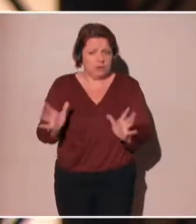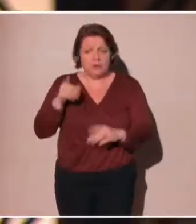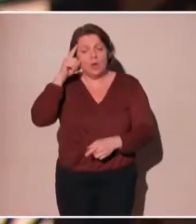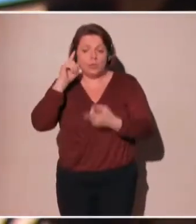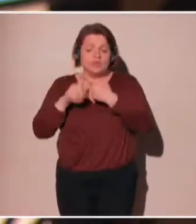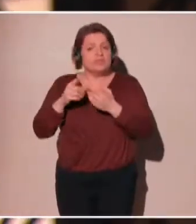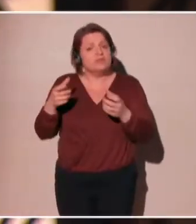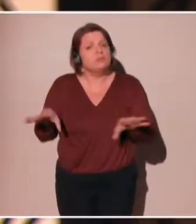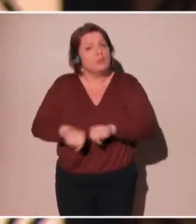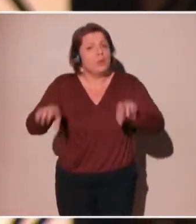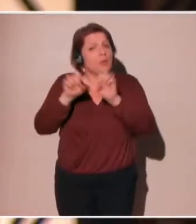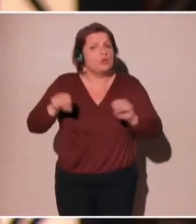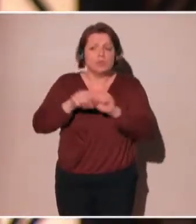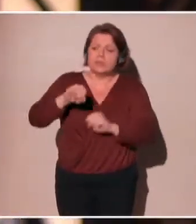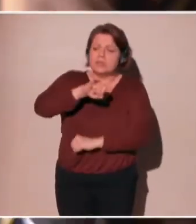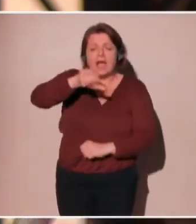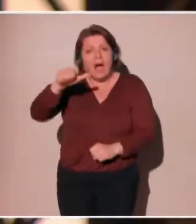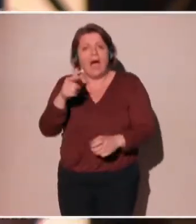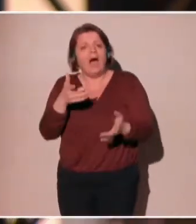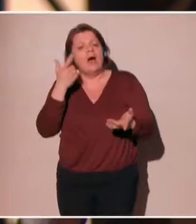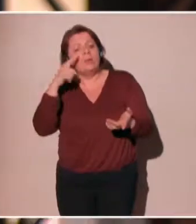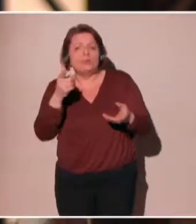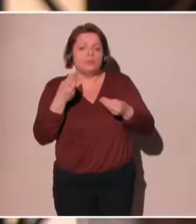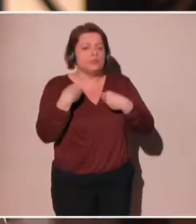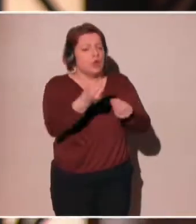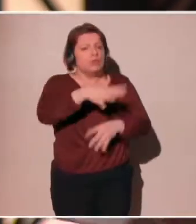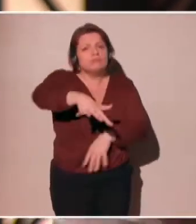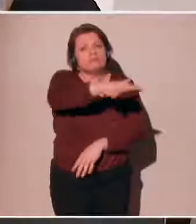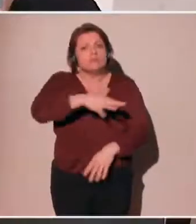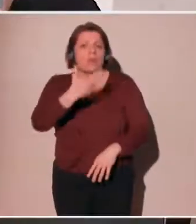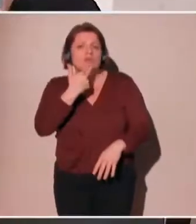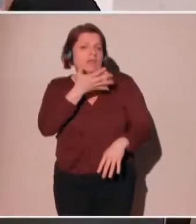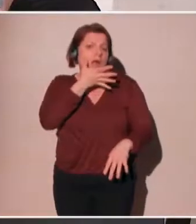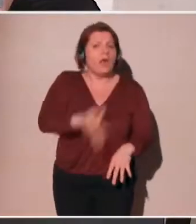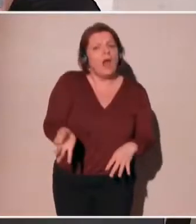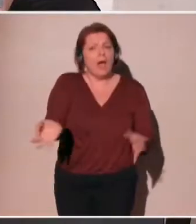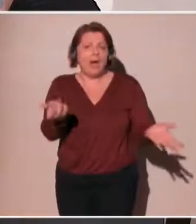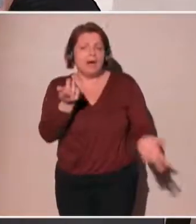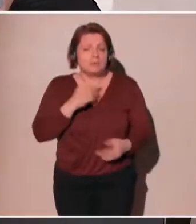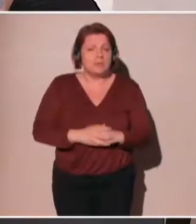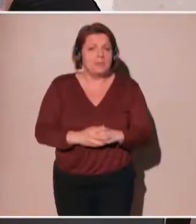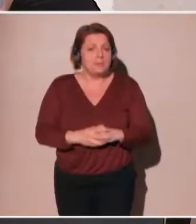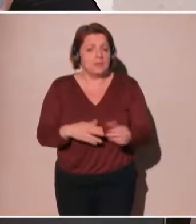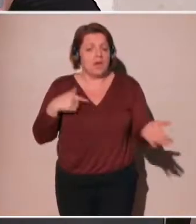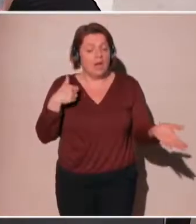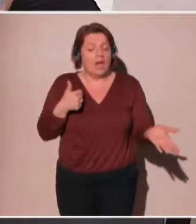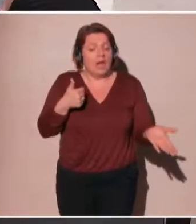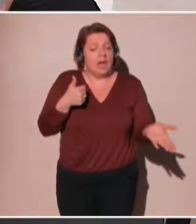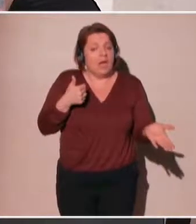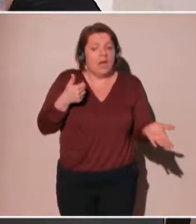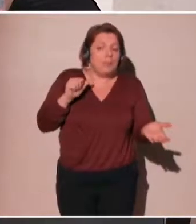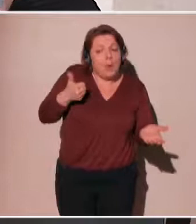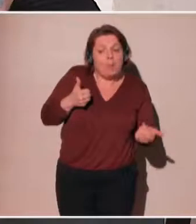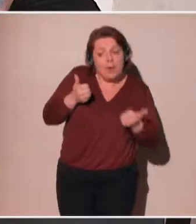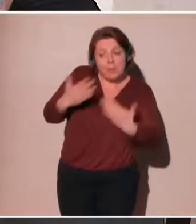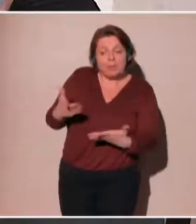soit facile d'utilisation, conviviale. Alors, ma première question, c'est que pensez-vous